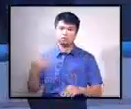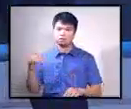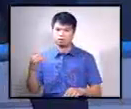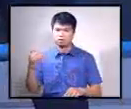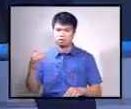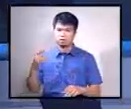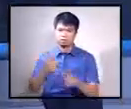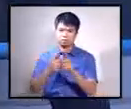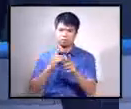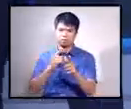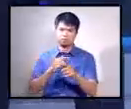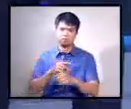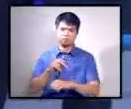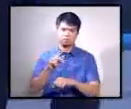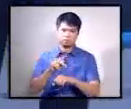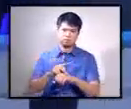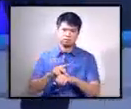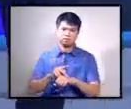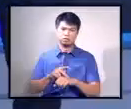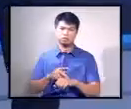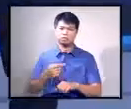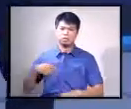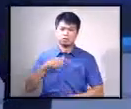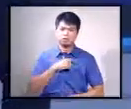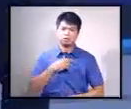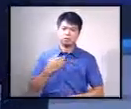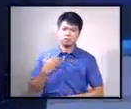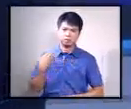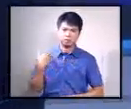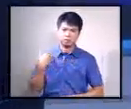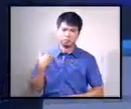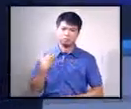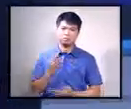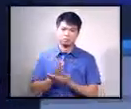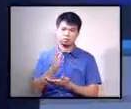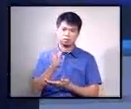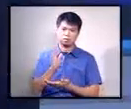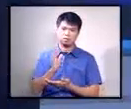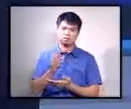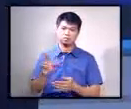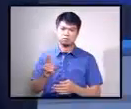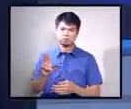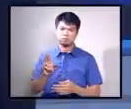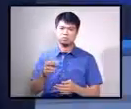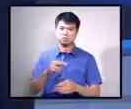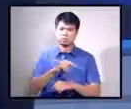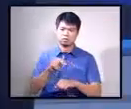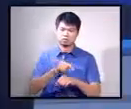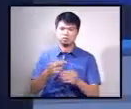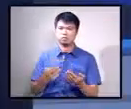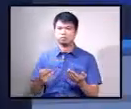mapa ng Pilipinas. Ayon po sa UNCLOS, tayo ang may eksklusibong karapatan na gamitin ang mga natural resources dito sa EEZ na